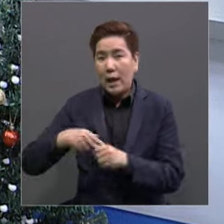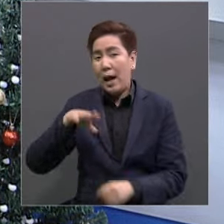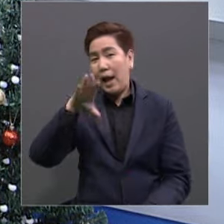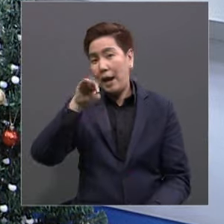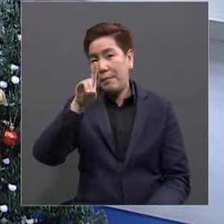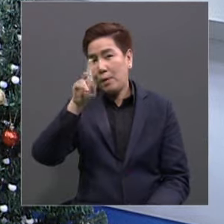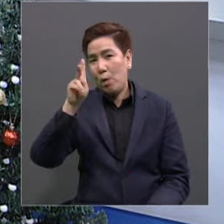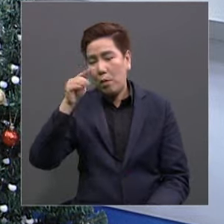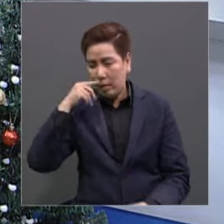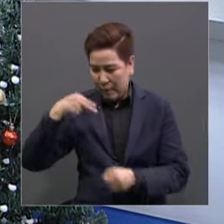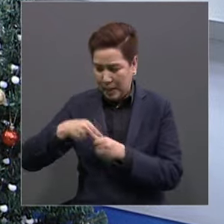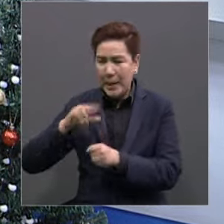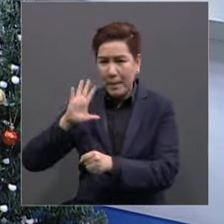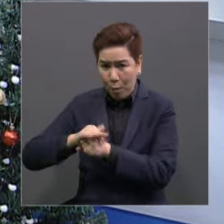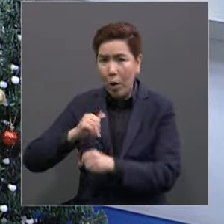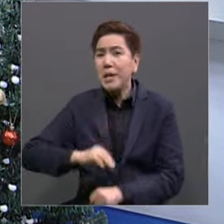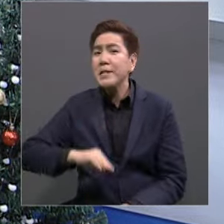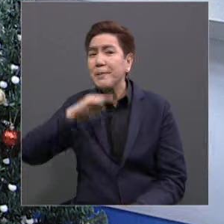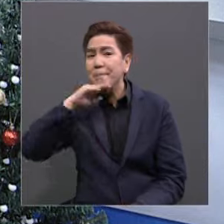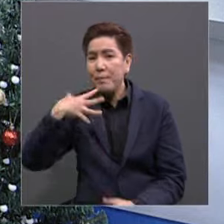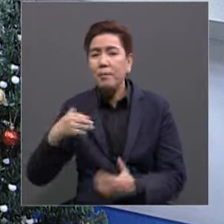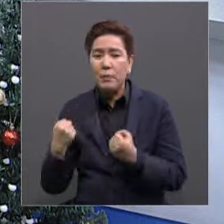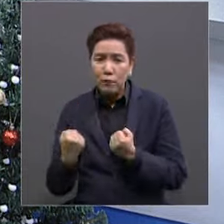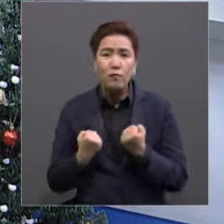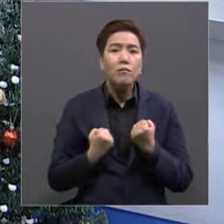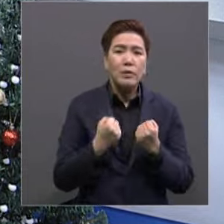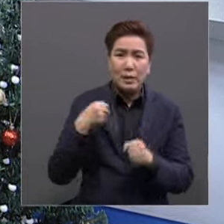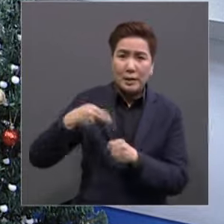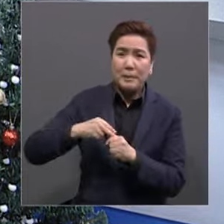ให้แบบใช่ค่ะเอาให้พอก่อนนะเติมให้มันเรียบร้อยก่อนแล้วค่อยไป ใช่ค่ะ